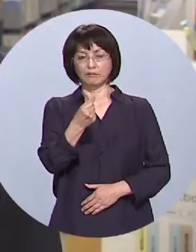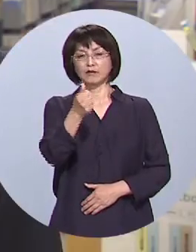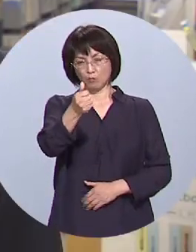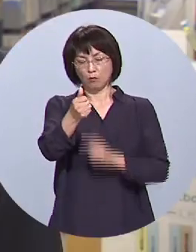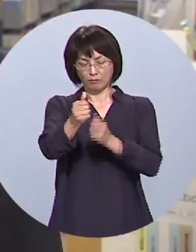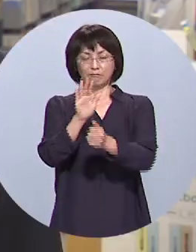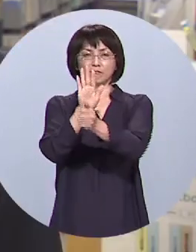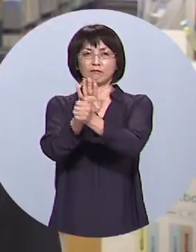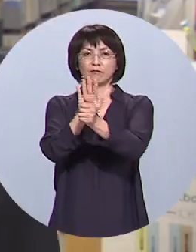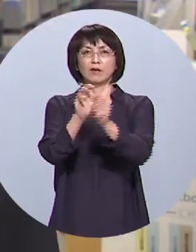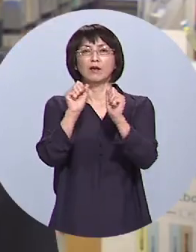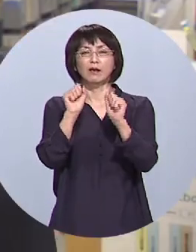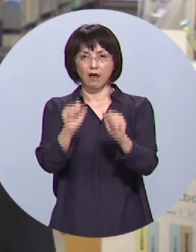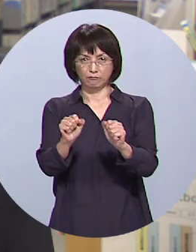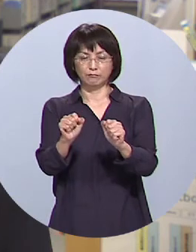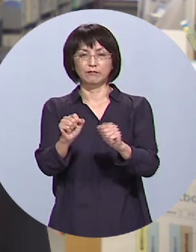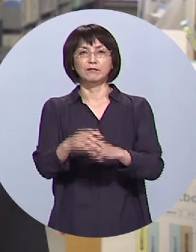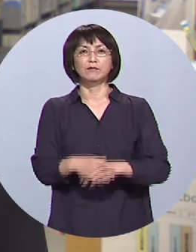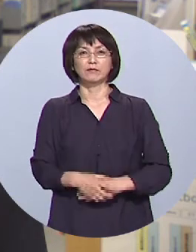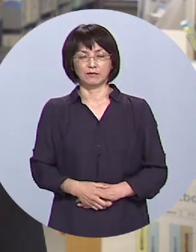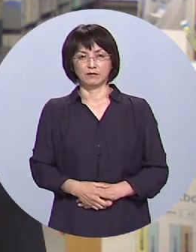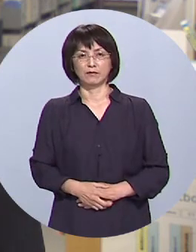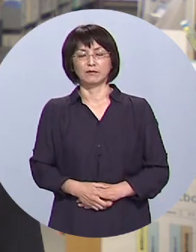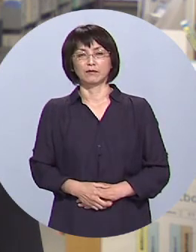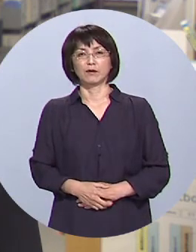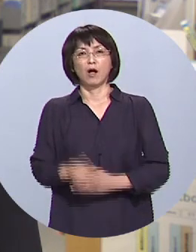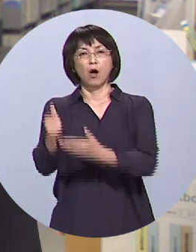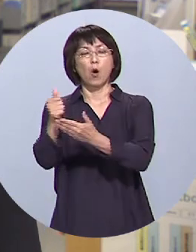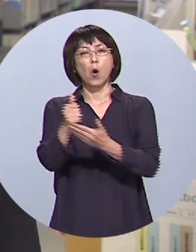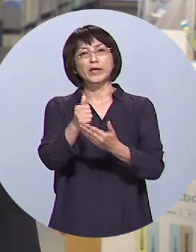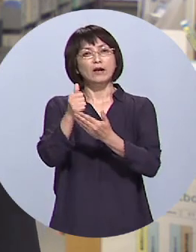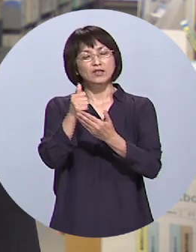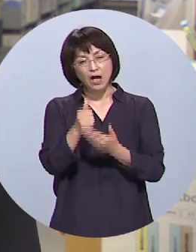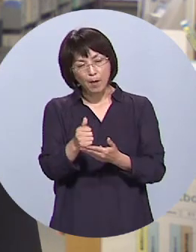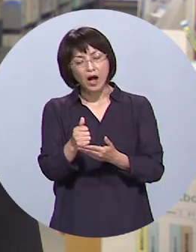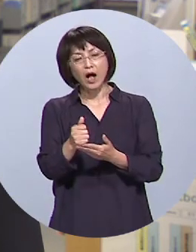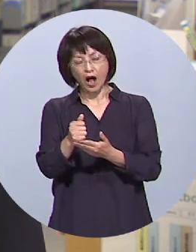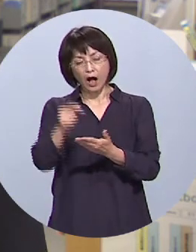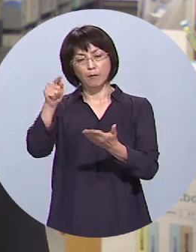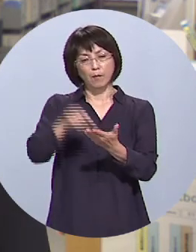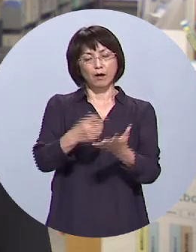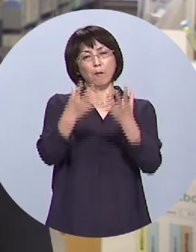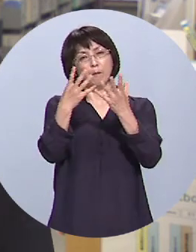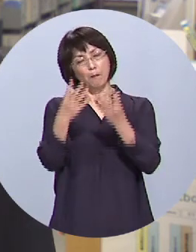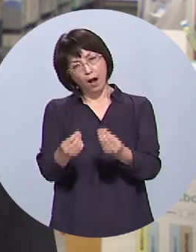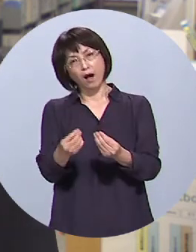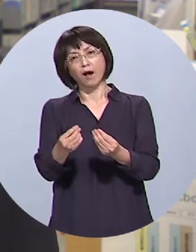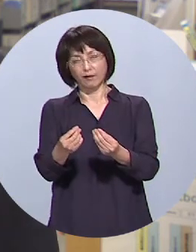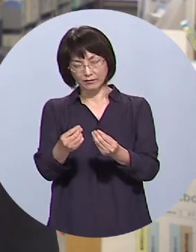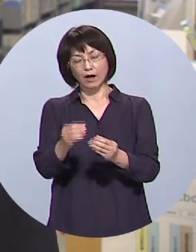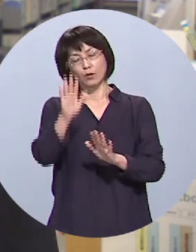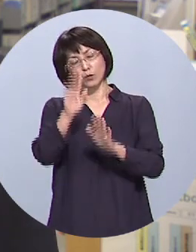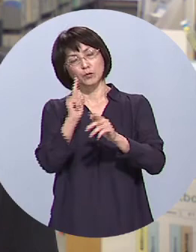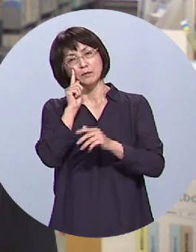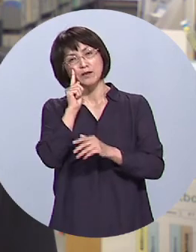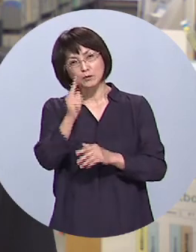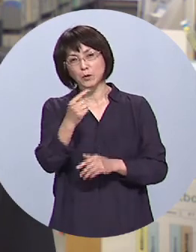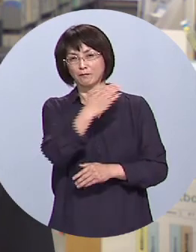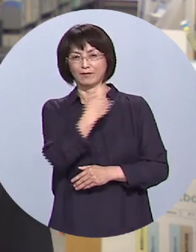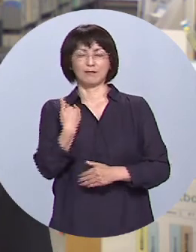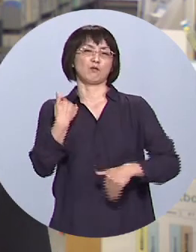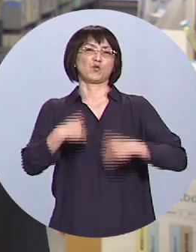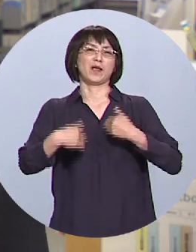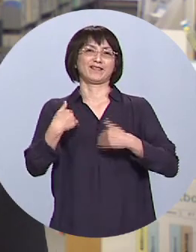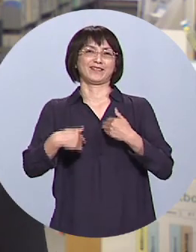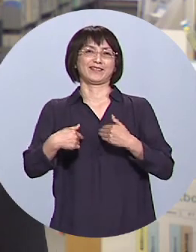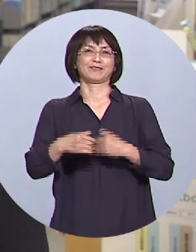。不安で曇ったお顔のお客様が晴れ晴れとした笑顔でお帰りになる時が私たちにとって一番嬉しい瞬間